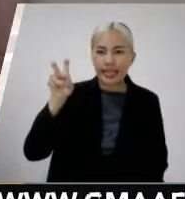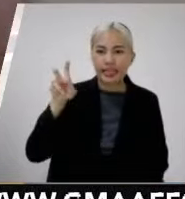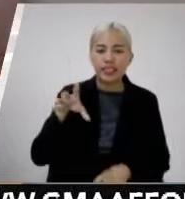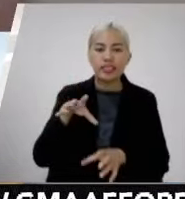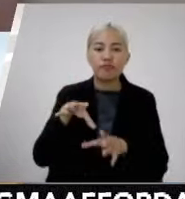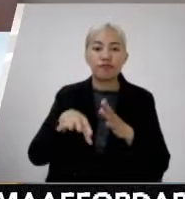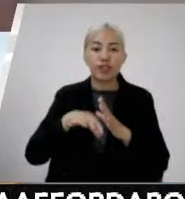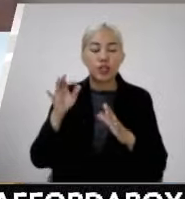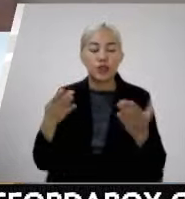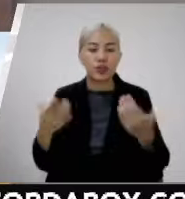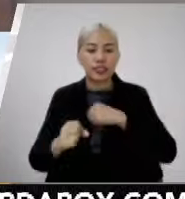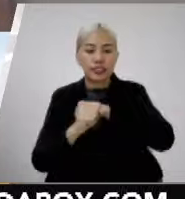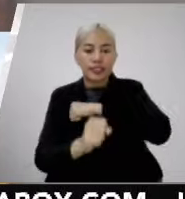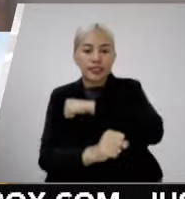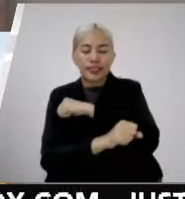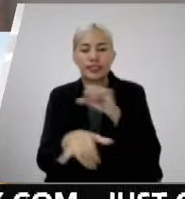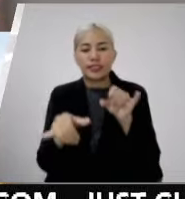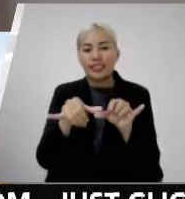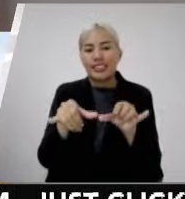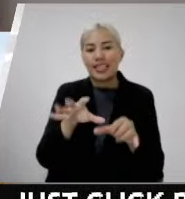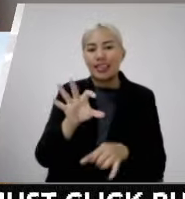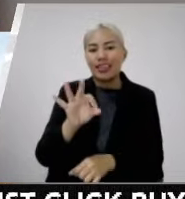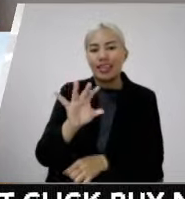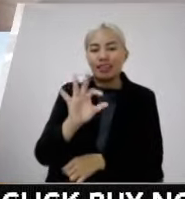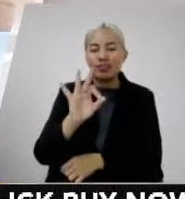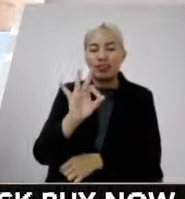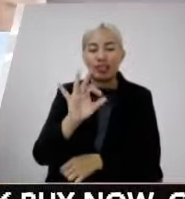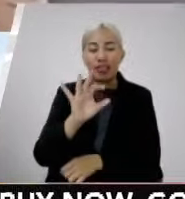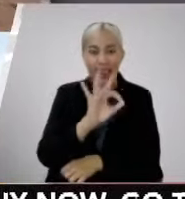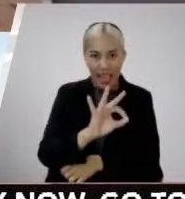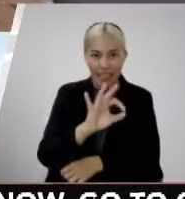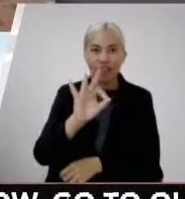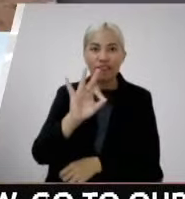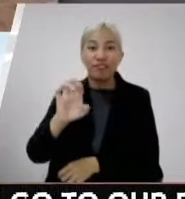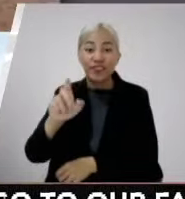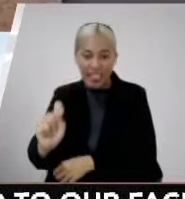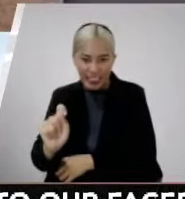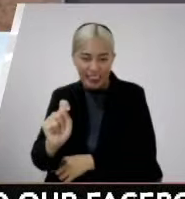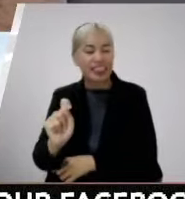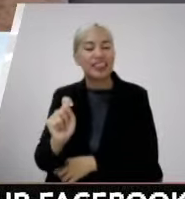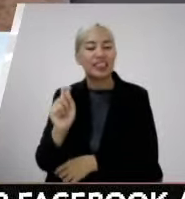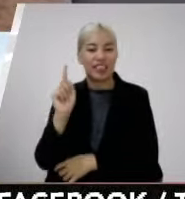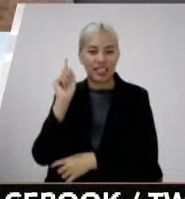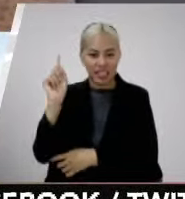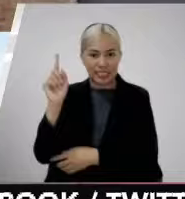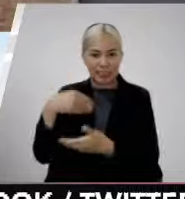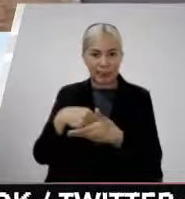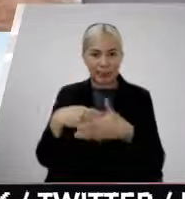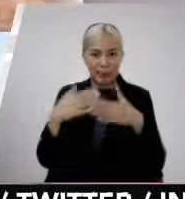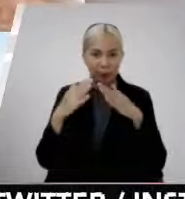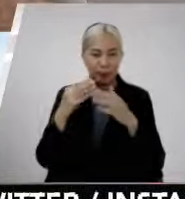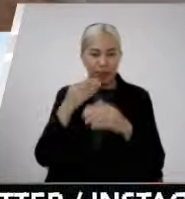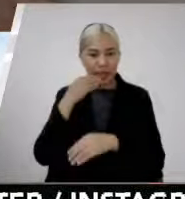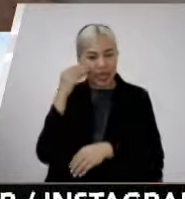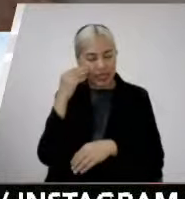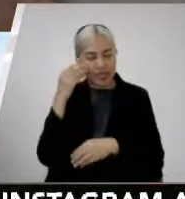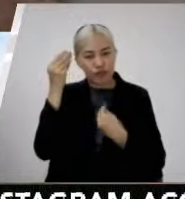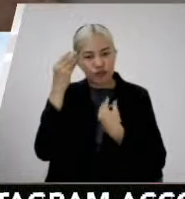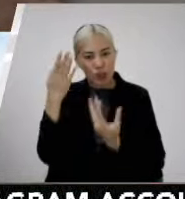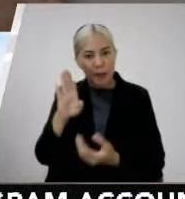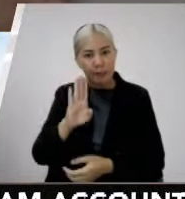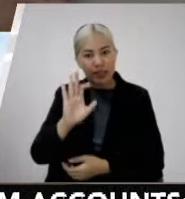siyam na talampakan sa loob na isang bahay roon. Agad iyang ipinagbigay alam sa tanggapan ng Bureau of Fire Protection. Matapos